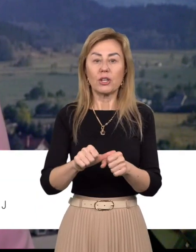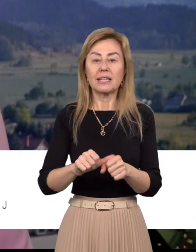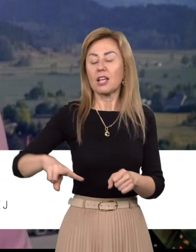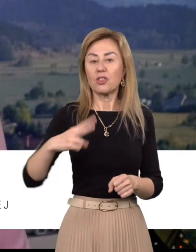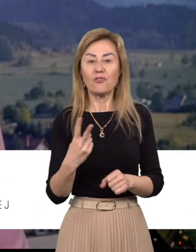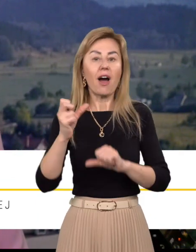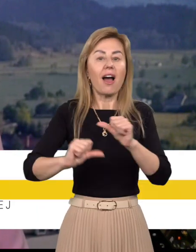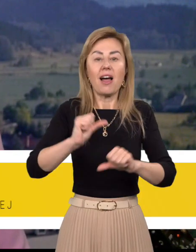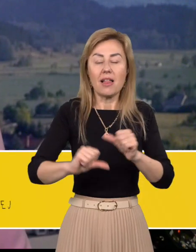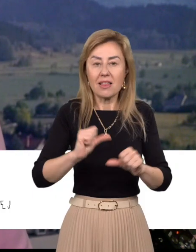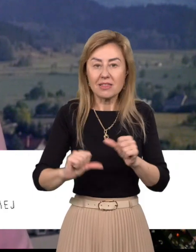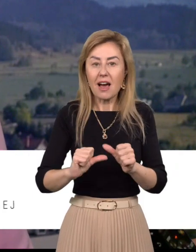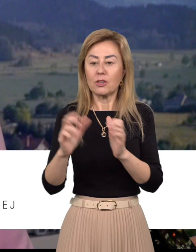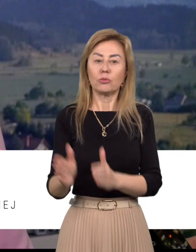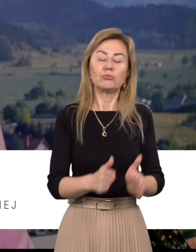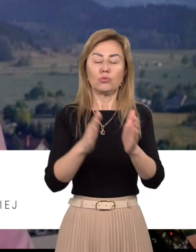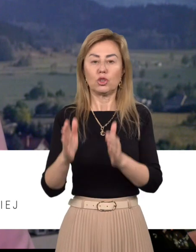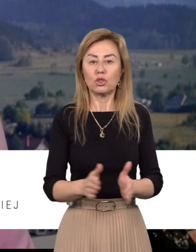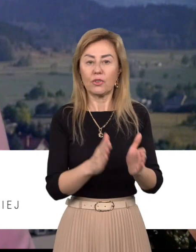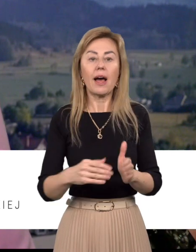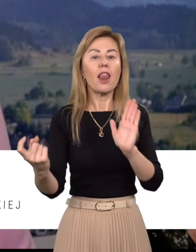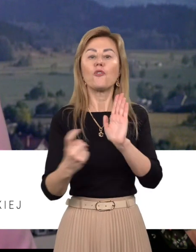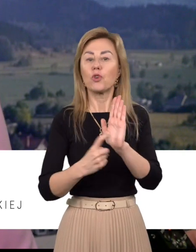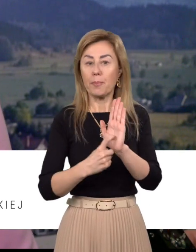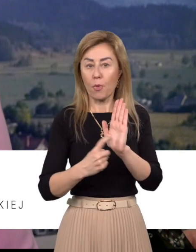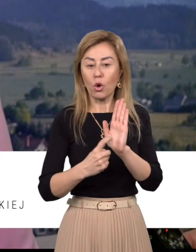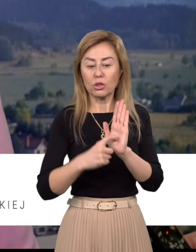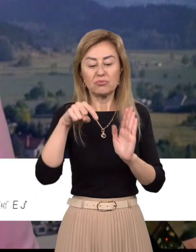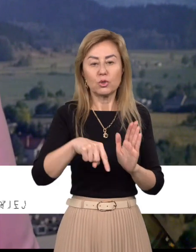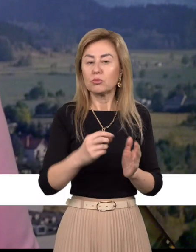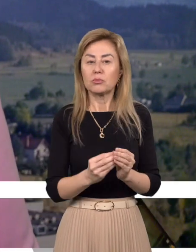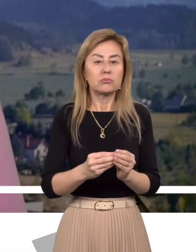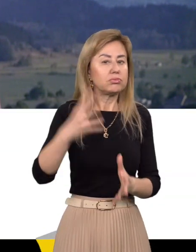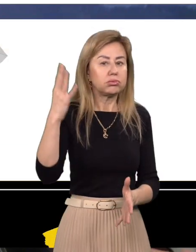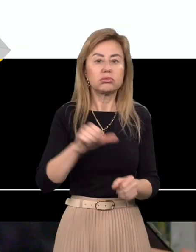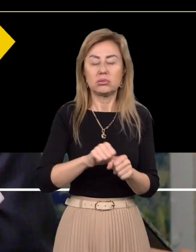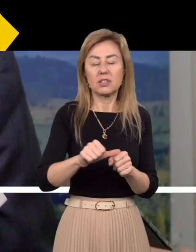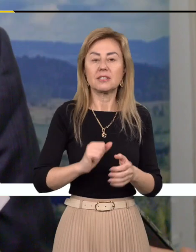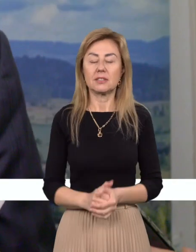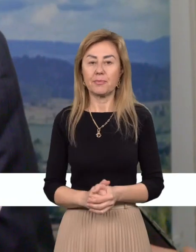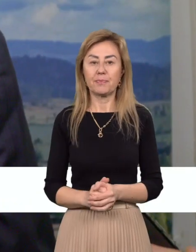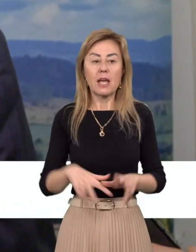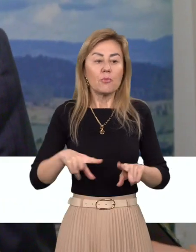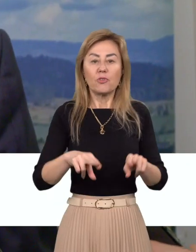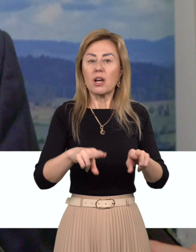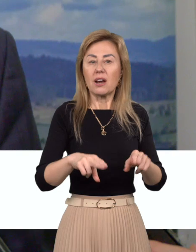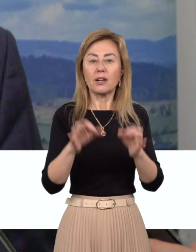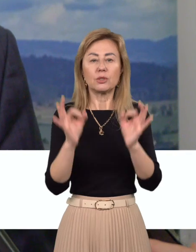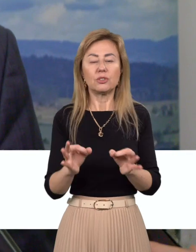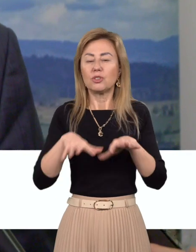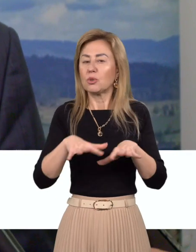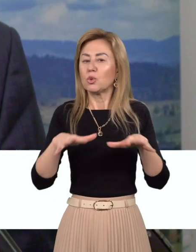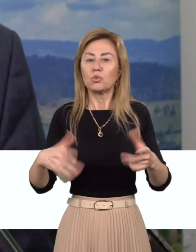przygotowywaliśmy dwa lata, więc trochę to trwało, ale wymogi dla pracowni leku cytostatycznego też są olbrzymie. Nowotwory zbierają